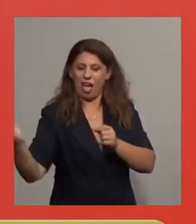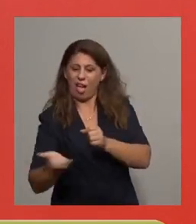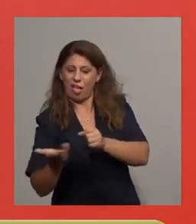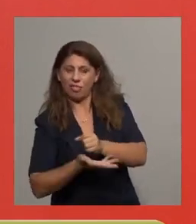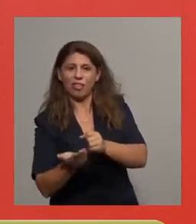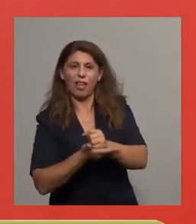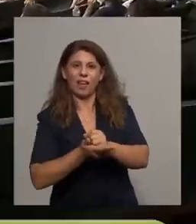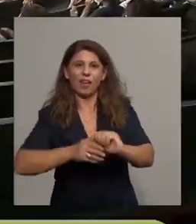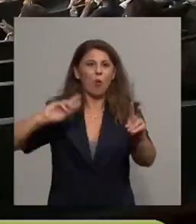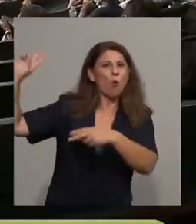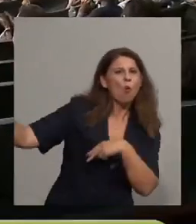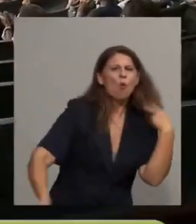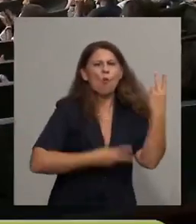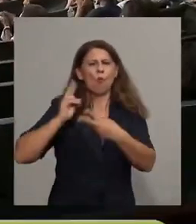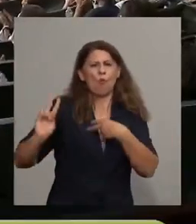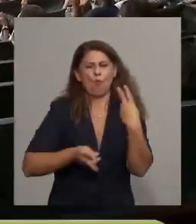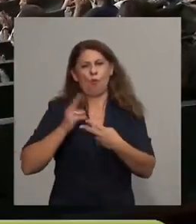θύελες.